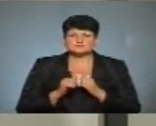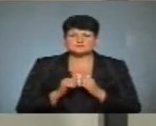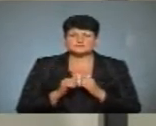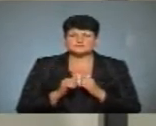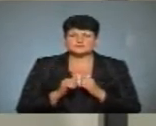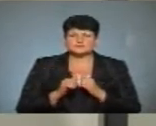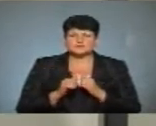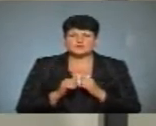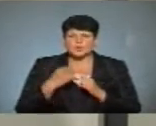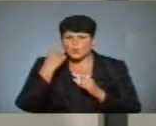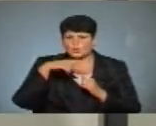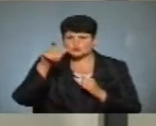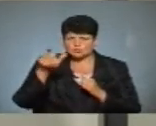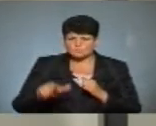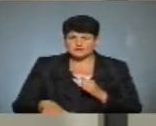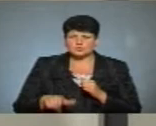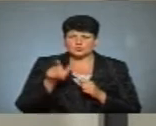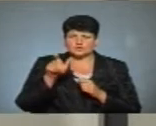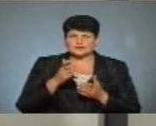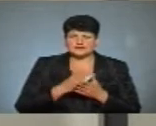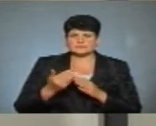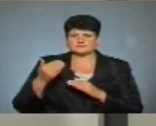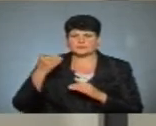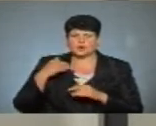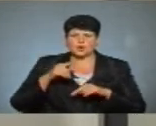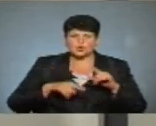За кожною особистістю, за кожною людиною стоїть родина,